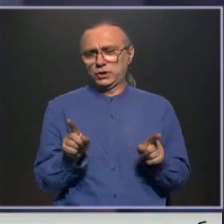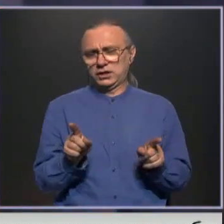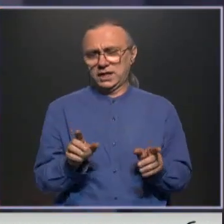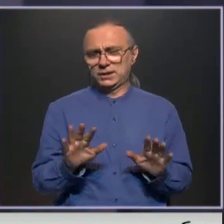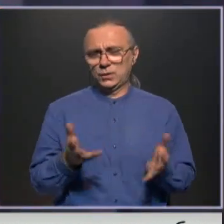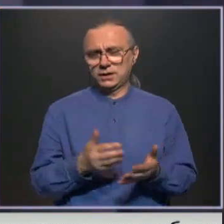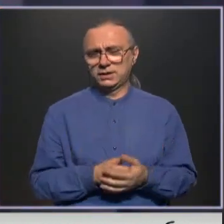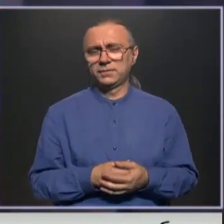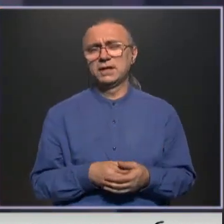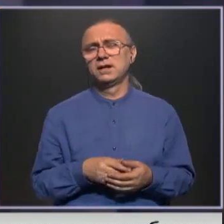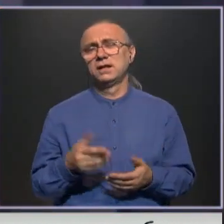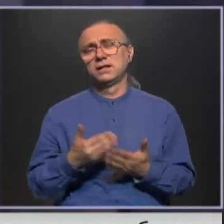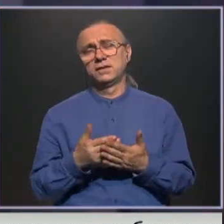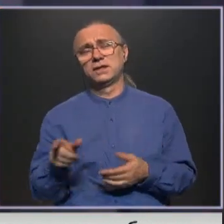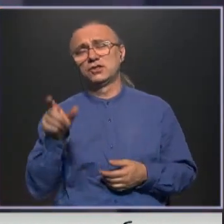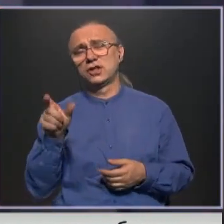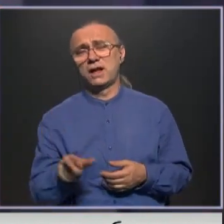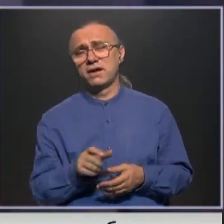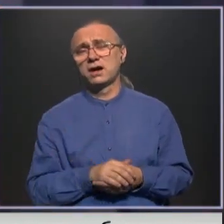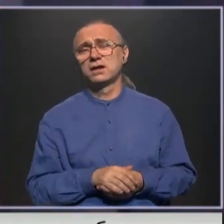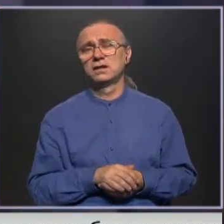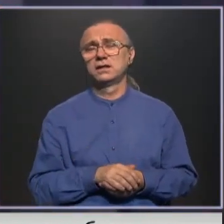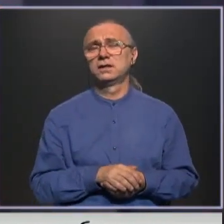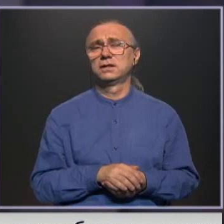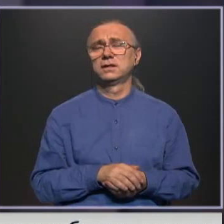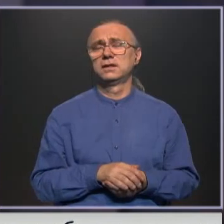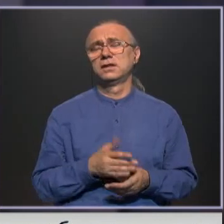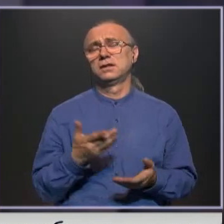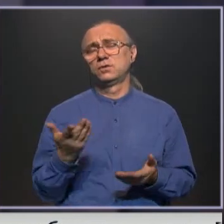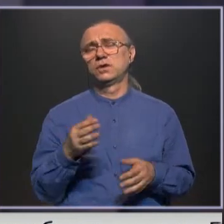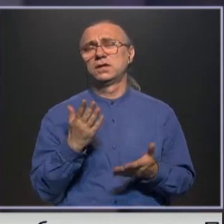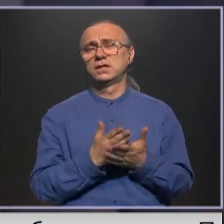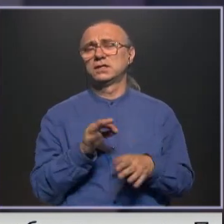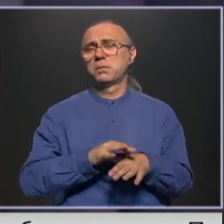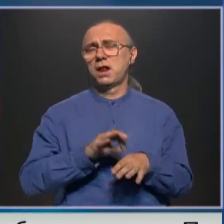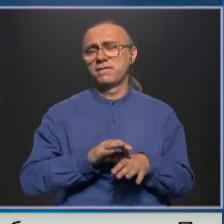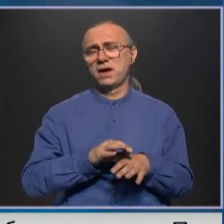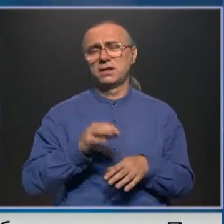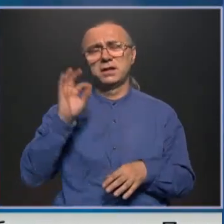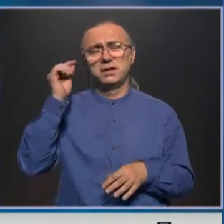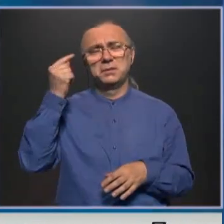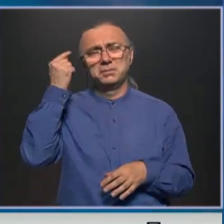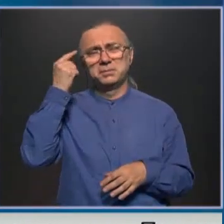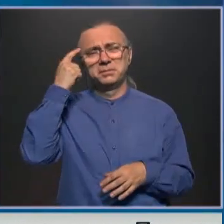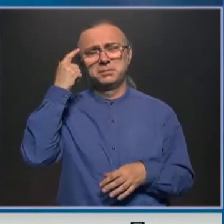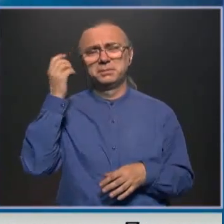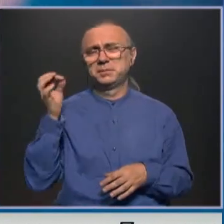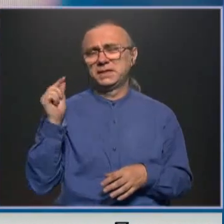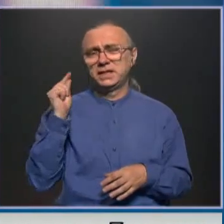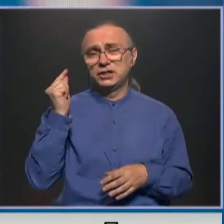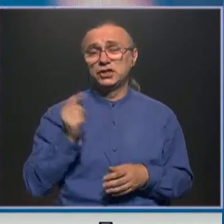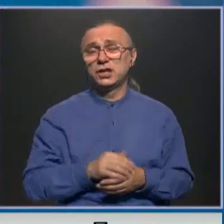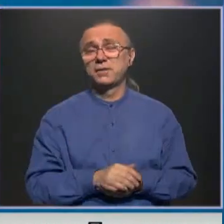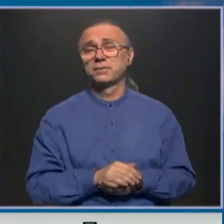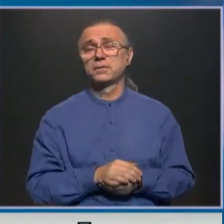всего, человек мог столкнуться с заболеванием из психиатрии. Почему еще именно про отчитку речь зашла?